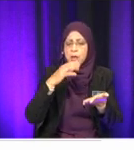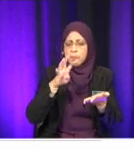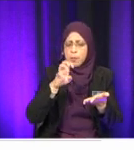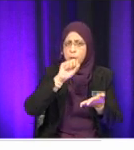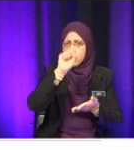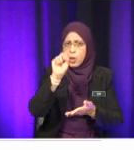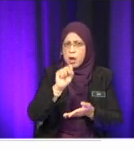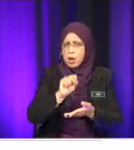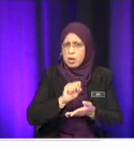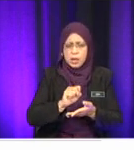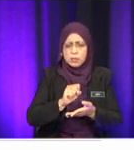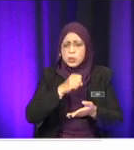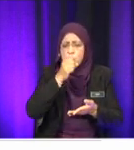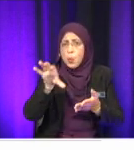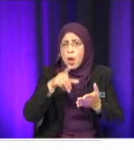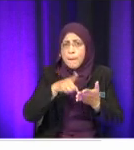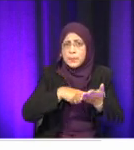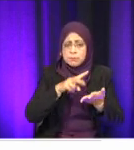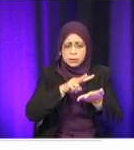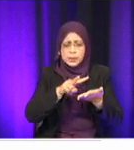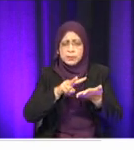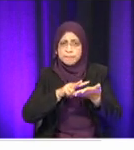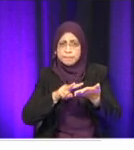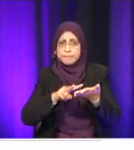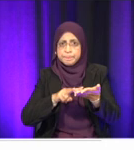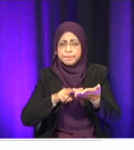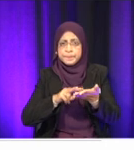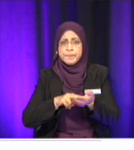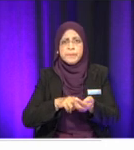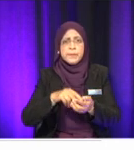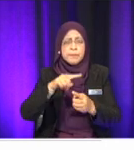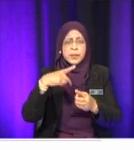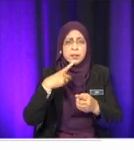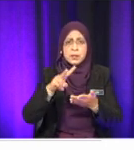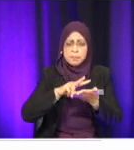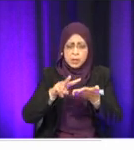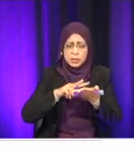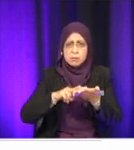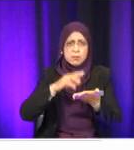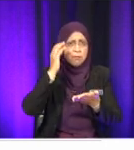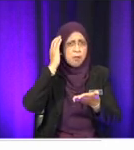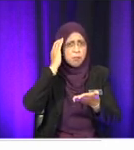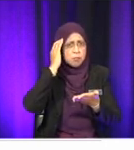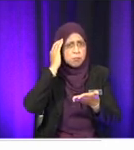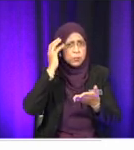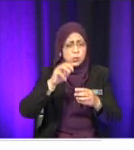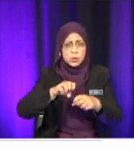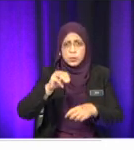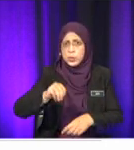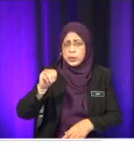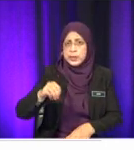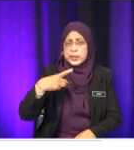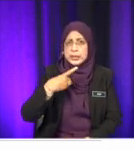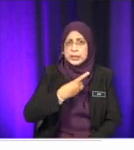ada hantu berbeda-beda Oke bila kita baca arahan kita tidak pastikan supaya murid-murid kita